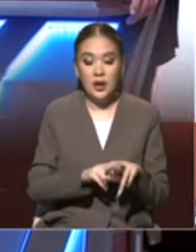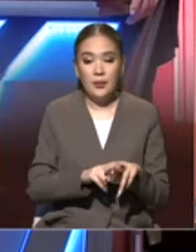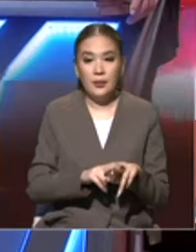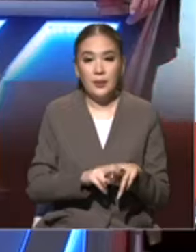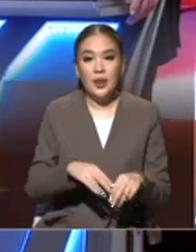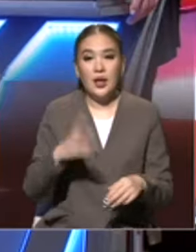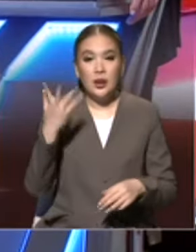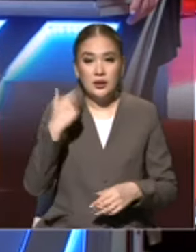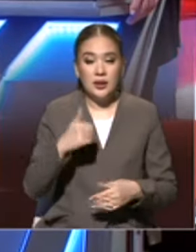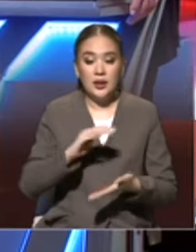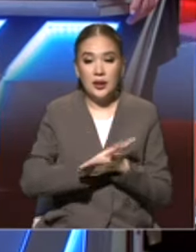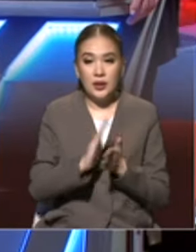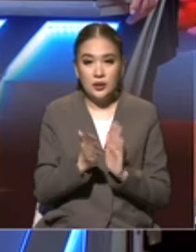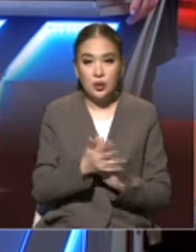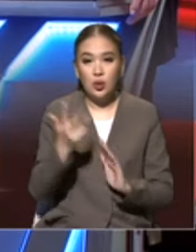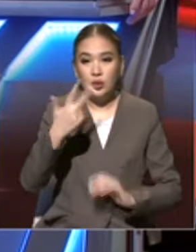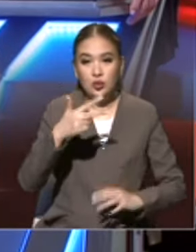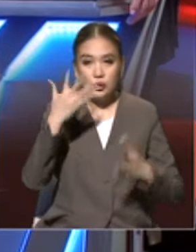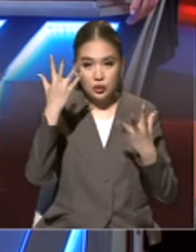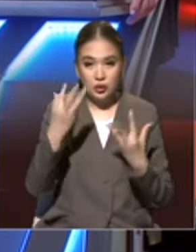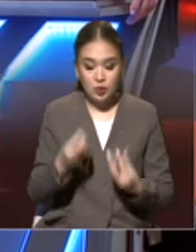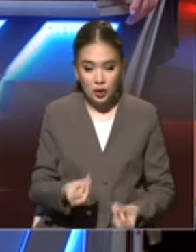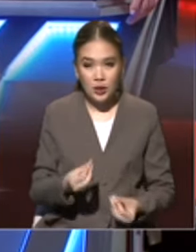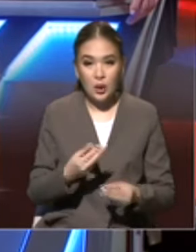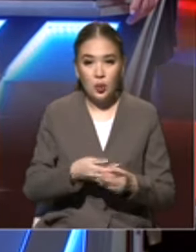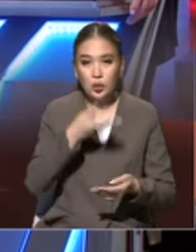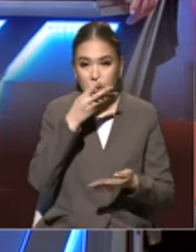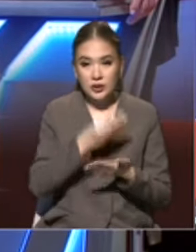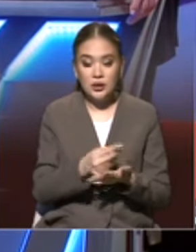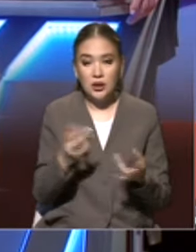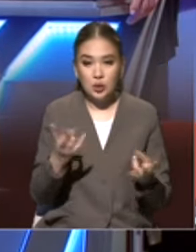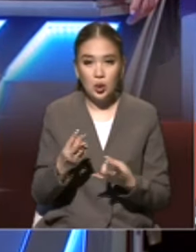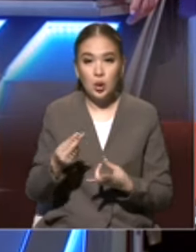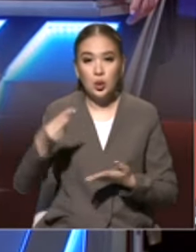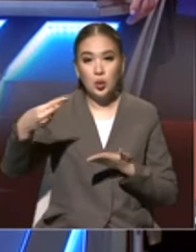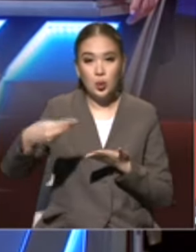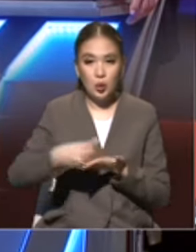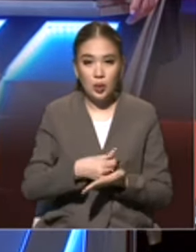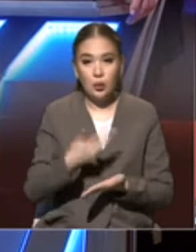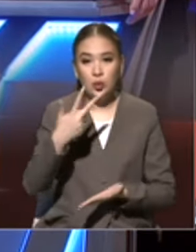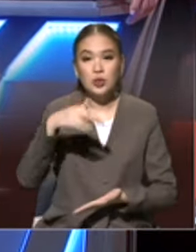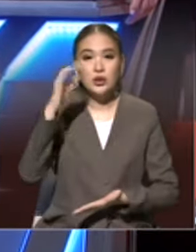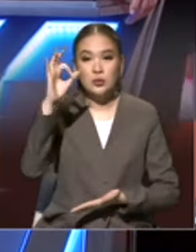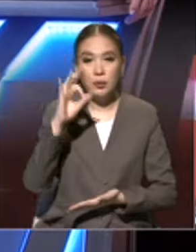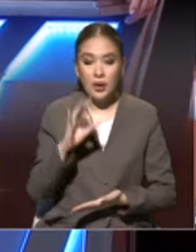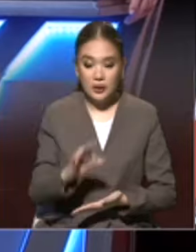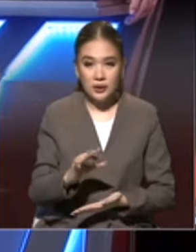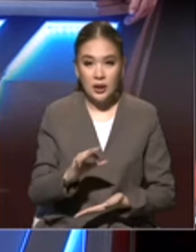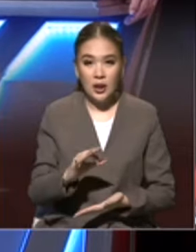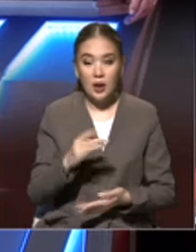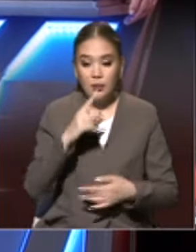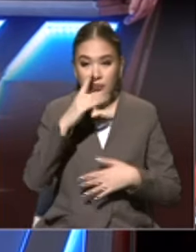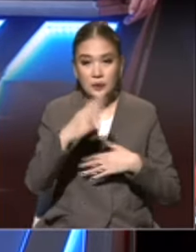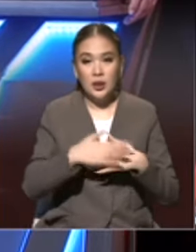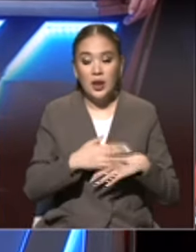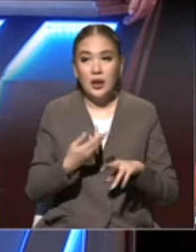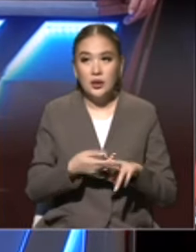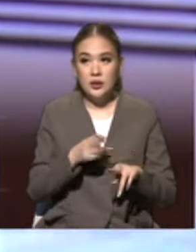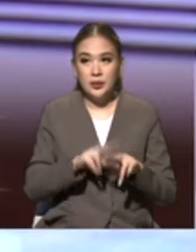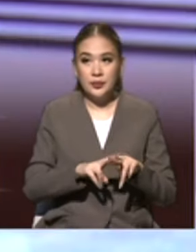келісімшарт жасағаннан кейін 30 күннің ішінде өздеріне тиесілі алдын ала төлем, яғни 30% мөлшерде оларға